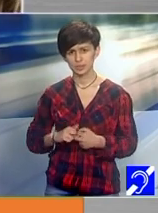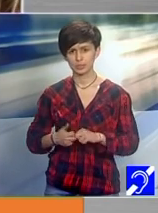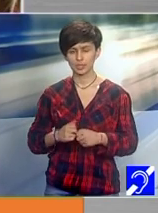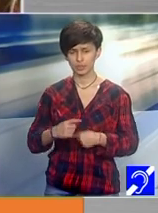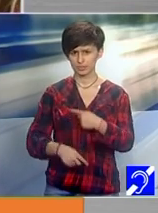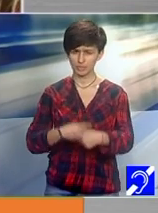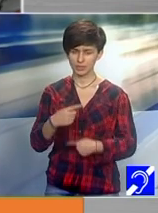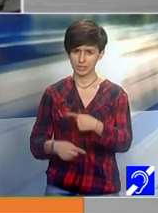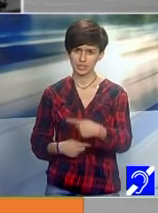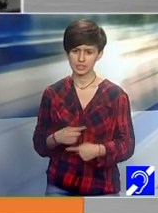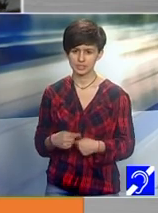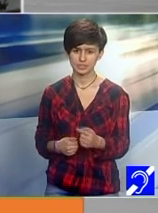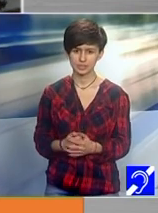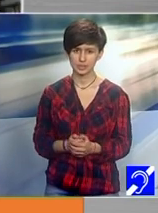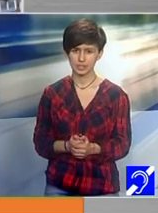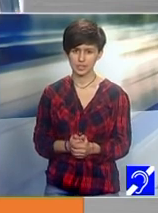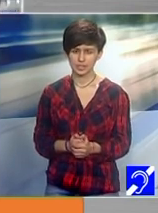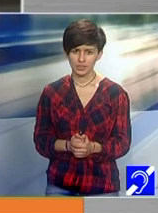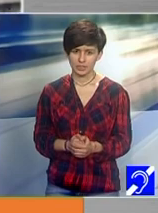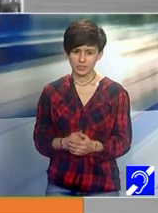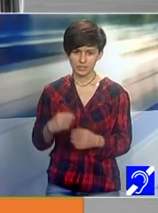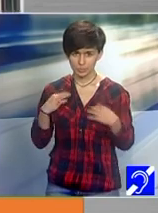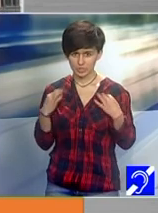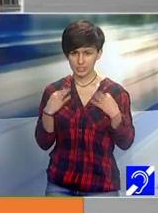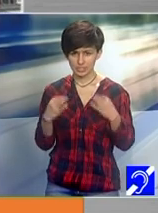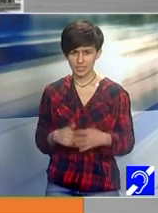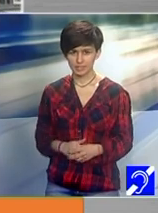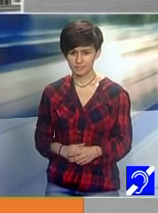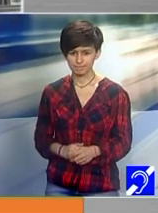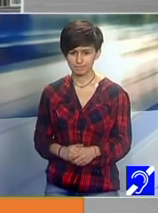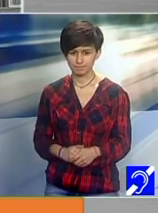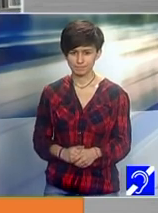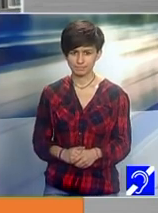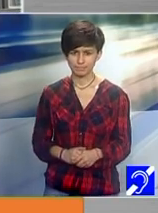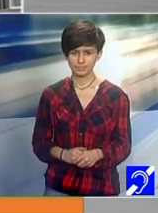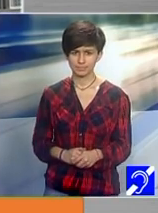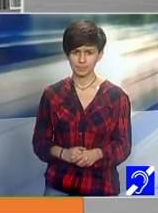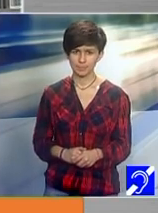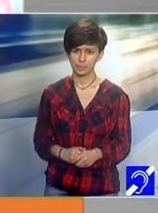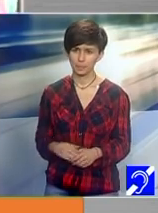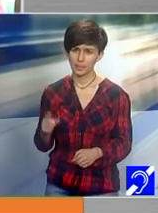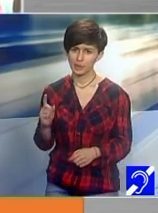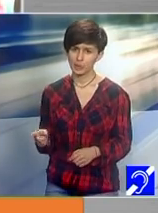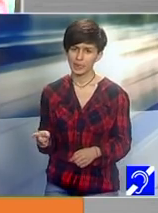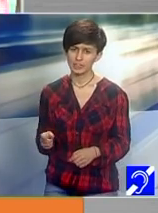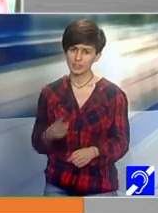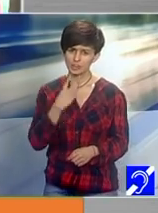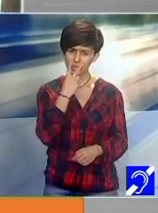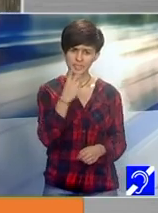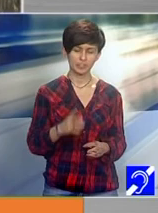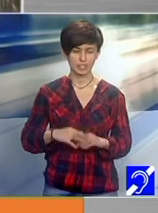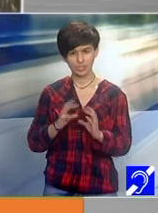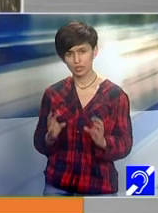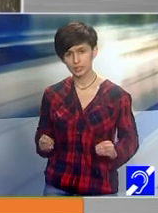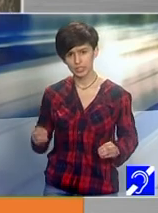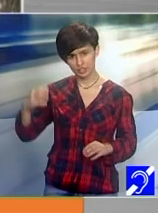sănătate, profităm de conjunctura unui guvern tehnocrat pentru a arăta românilor și guvernului ce se întâmplă